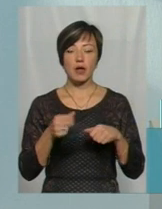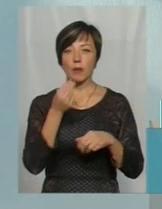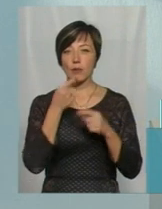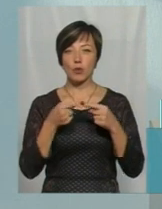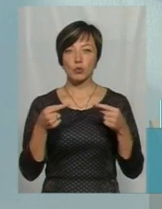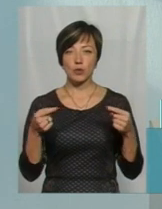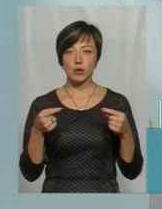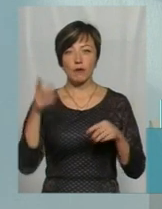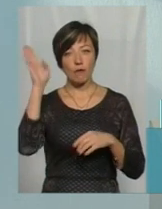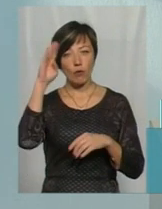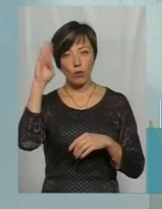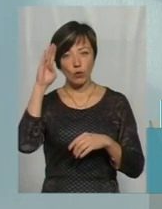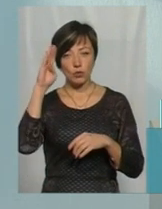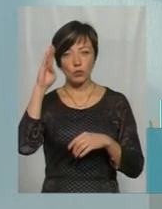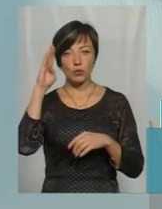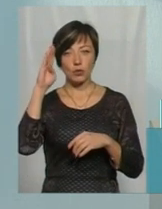продукти, воду,